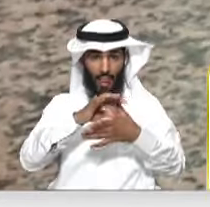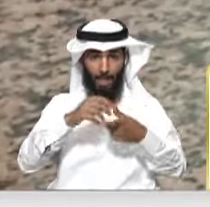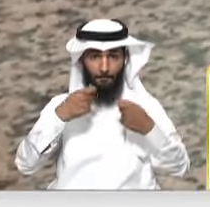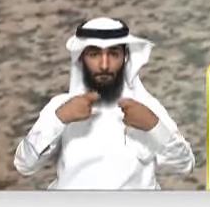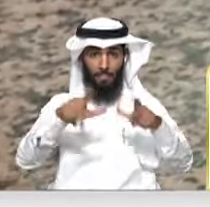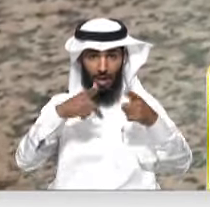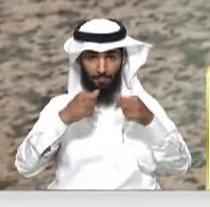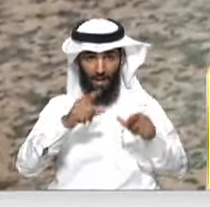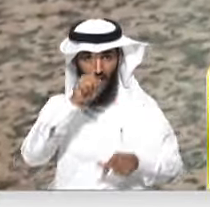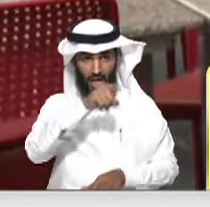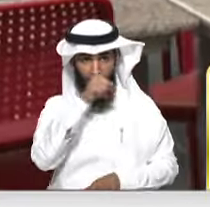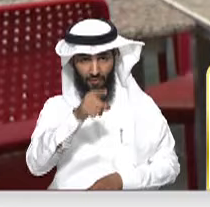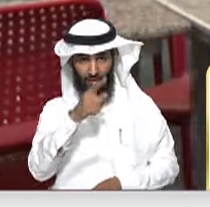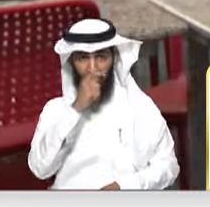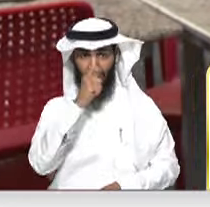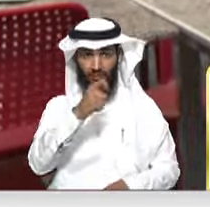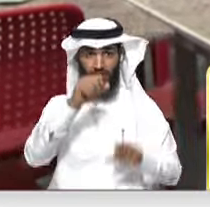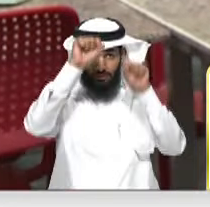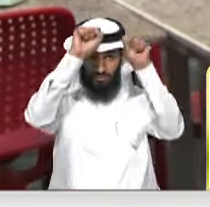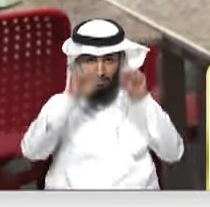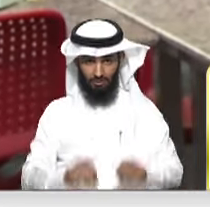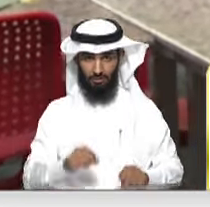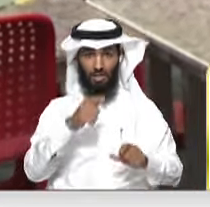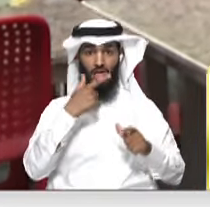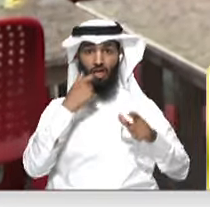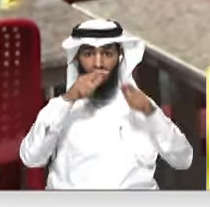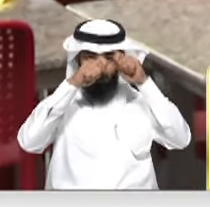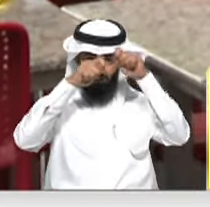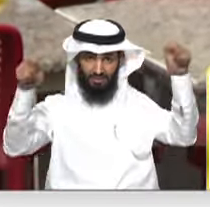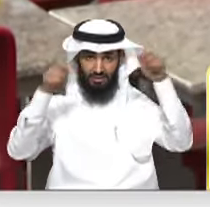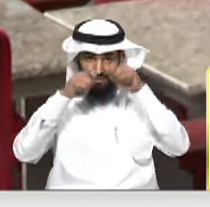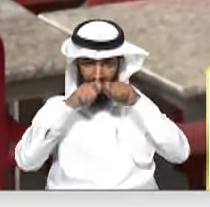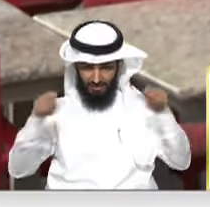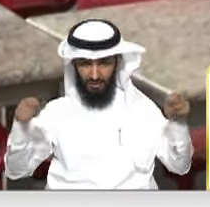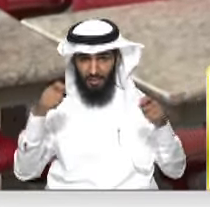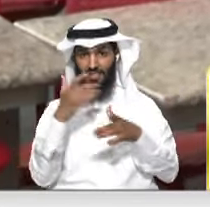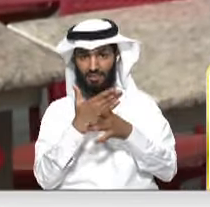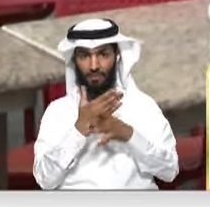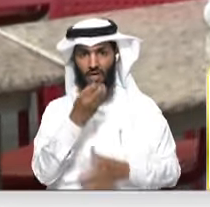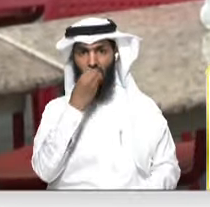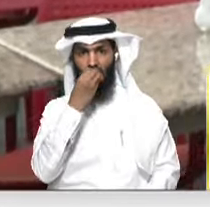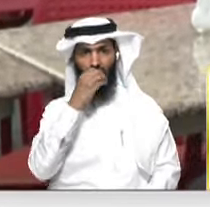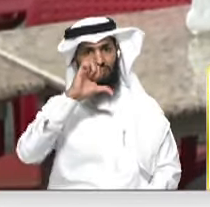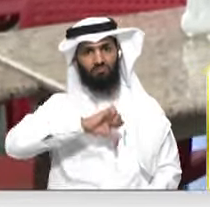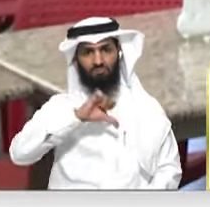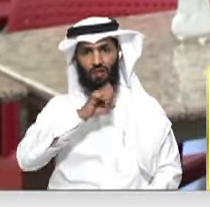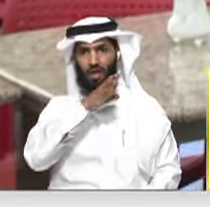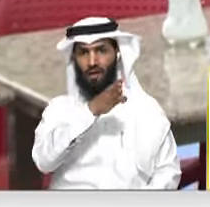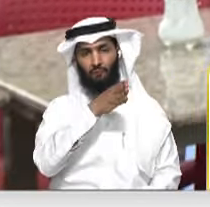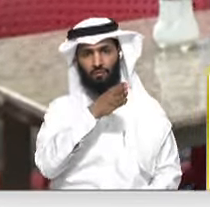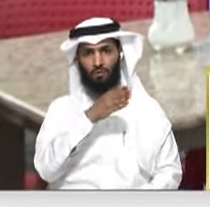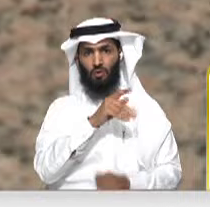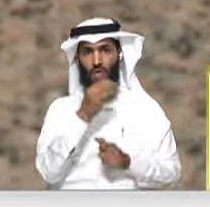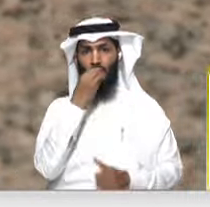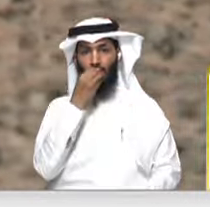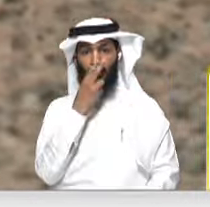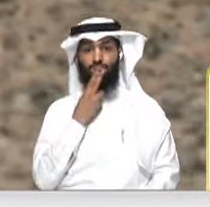الغذائية في سوق المباركية، وذلك لتداولها أغذية فاسدة ومواد غذائية غير